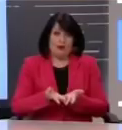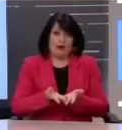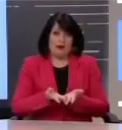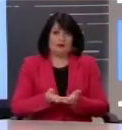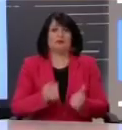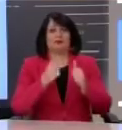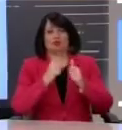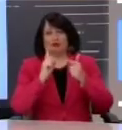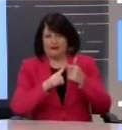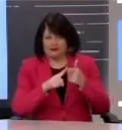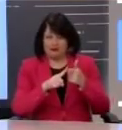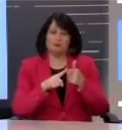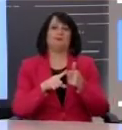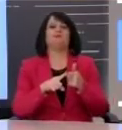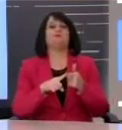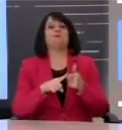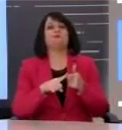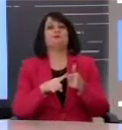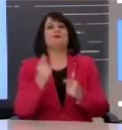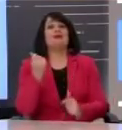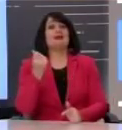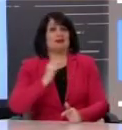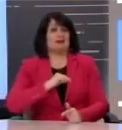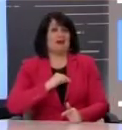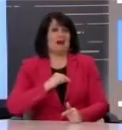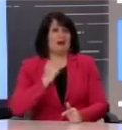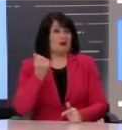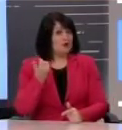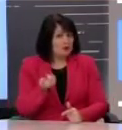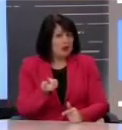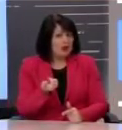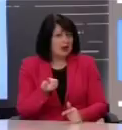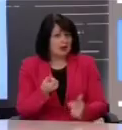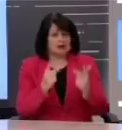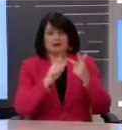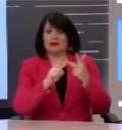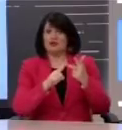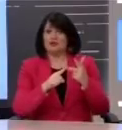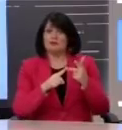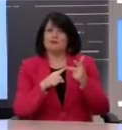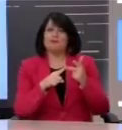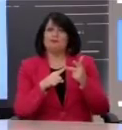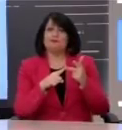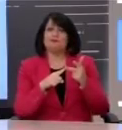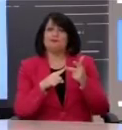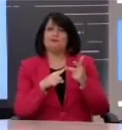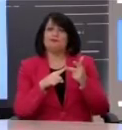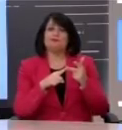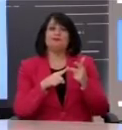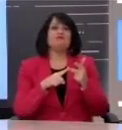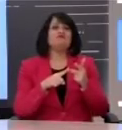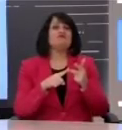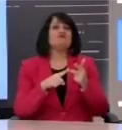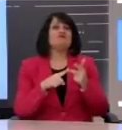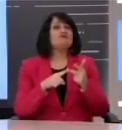Το δεύτερο, αν είναι οικονομικά συμφέρουσα. Και το τρίτο, αν